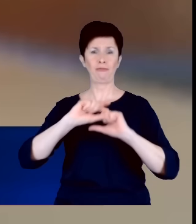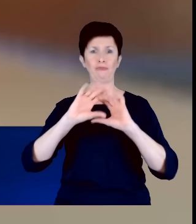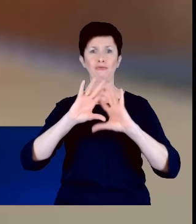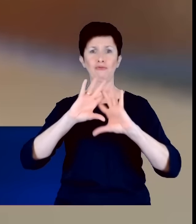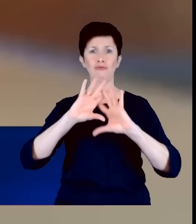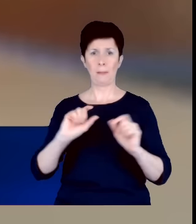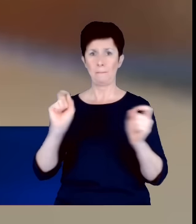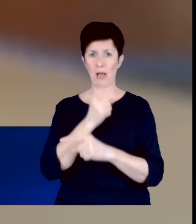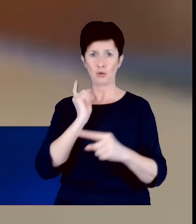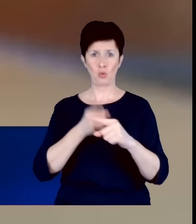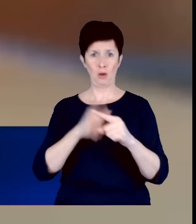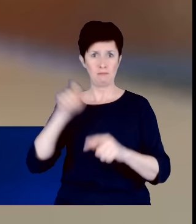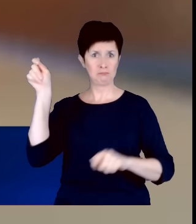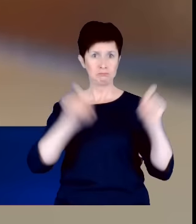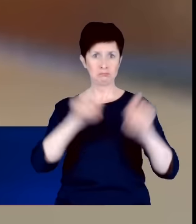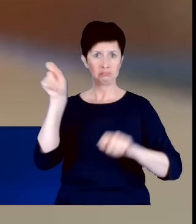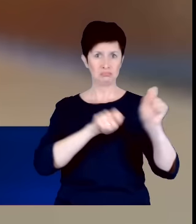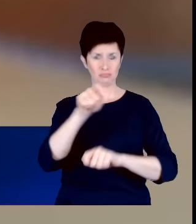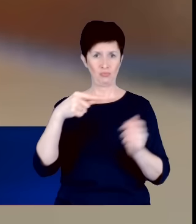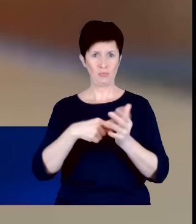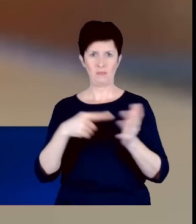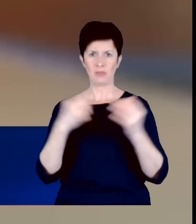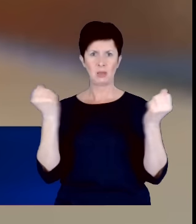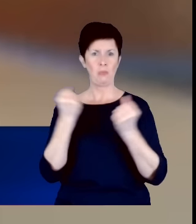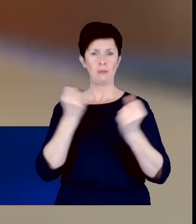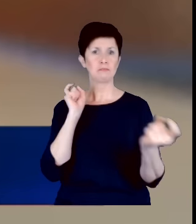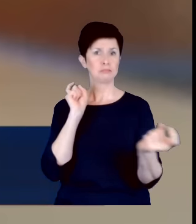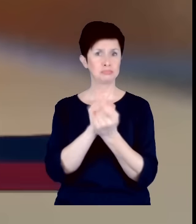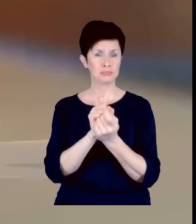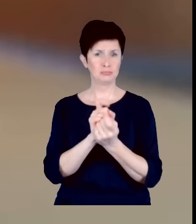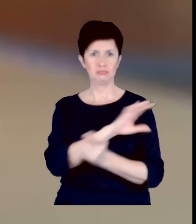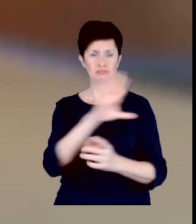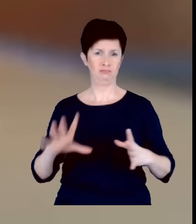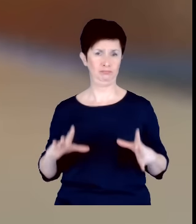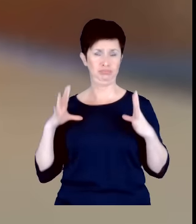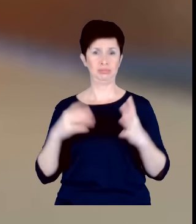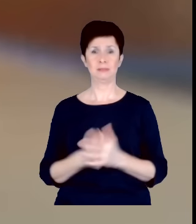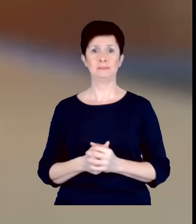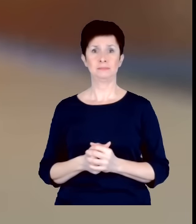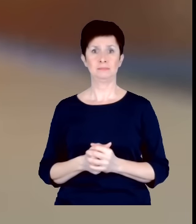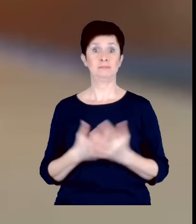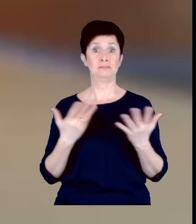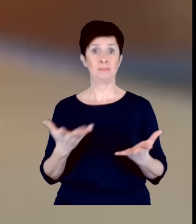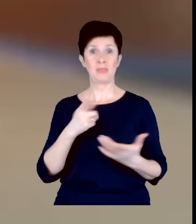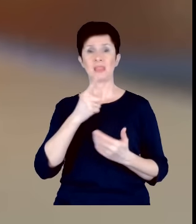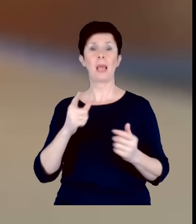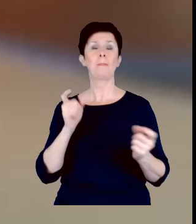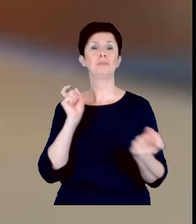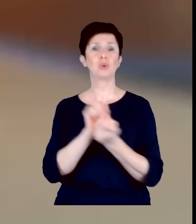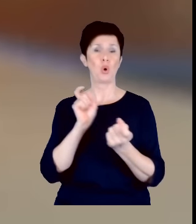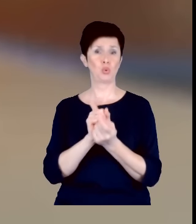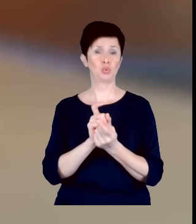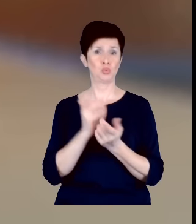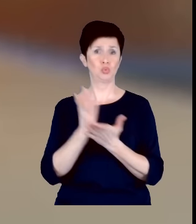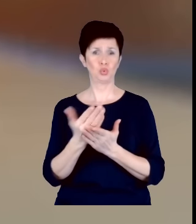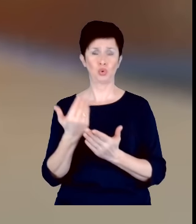która wywołałaby tak potężne protesty, tak potężne oburzenie. Dlatego, że proszę zauważyć, że te protesty trwały bardzo długo